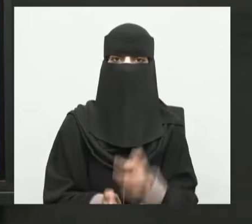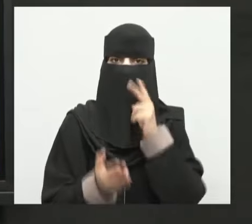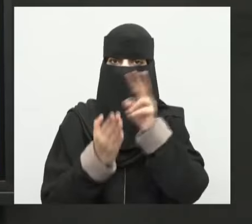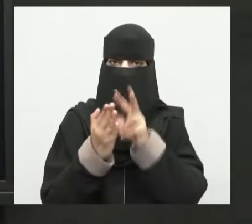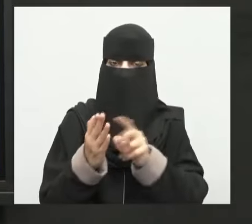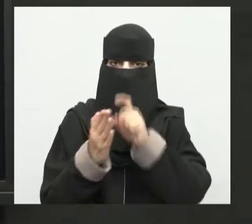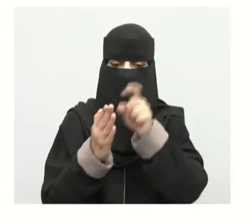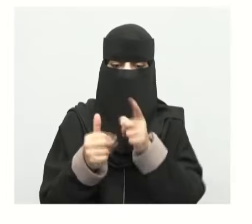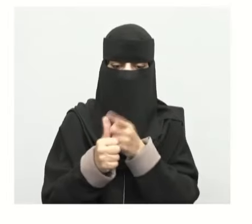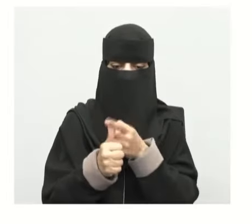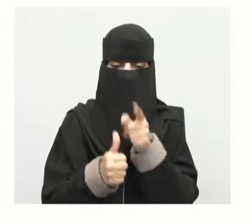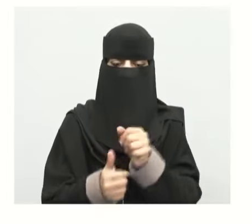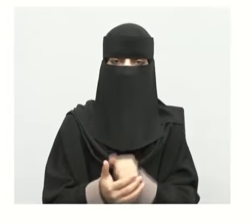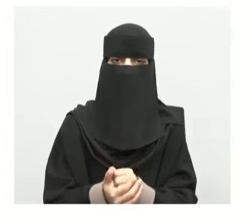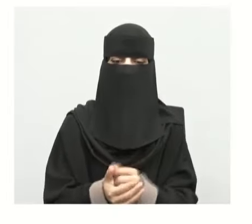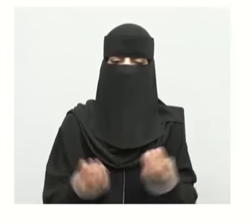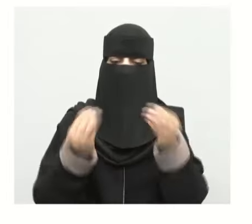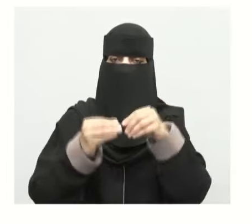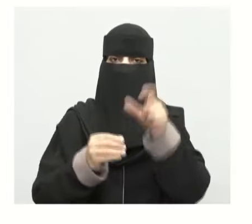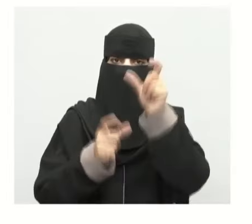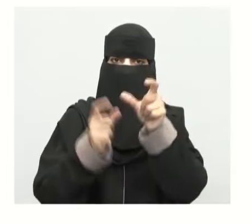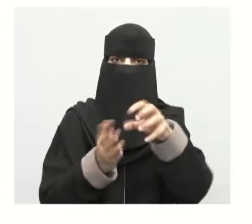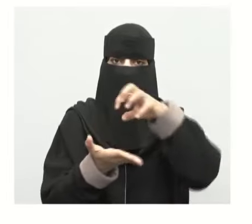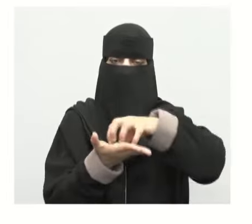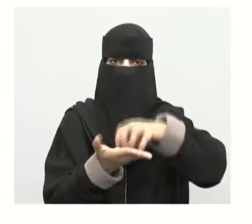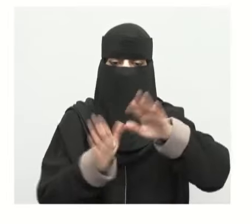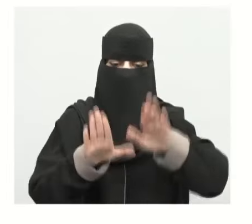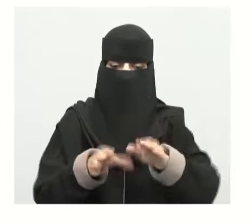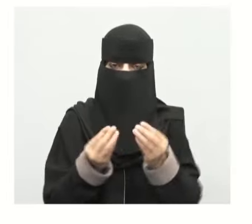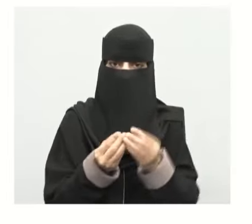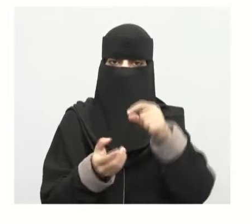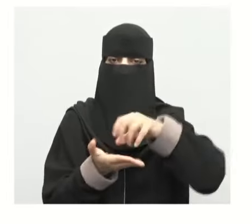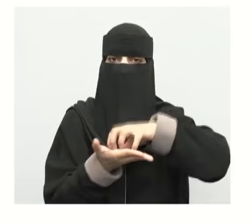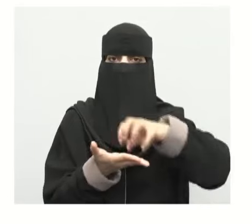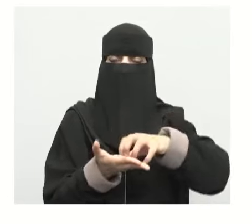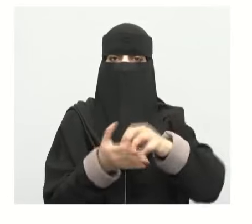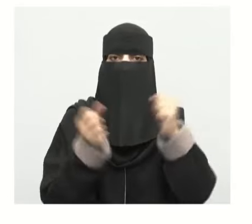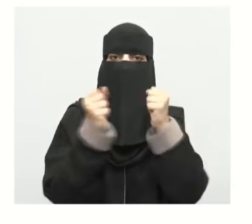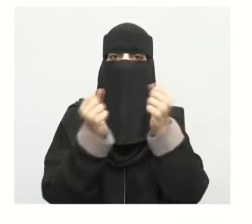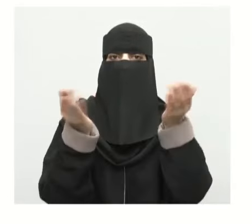العبارات الف تزداد الكثافه السكانيه في المناطق القط